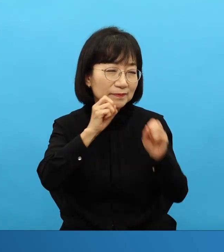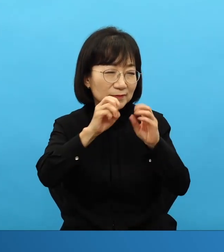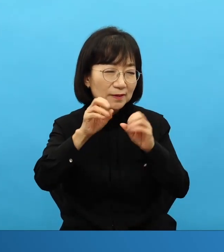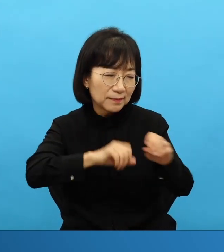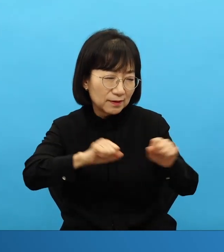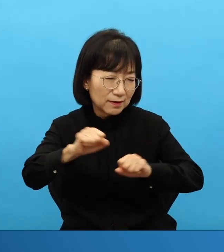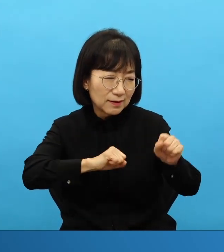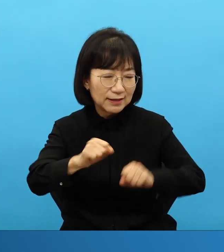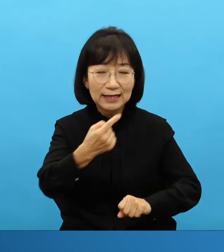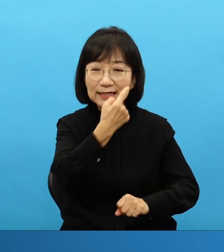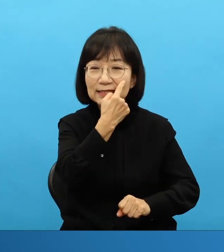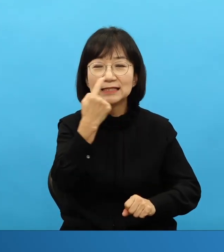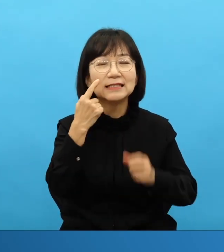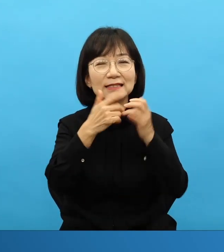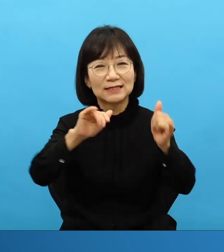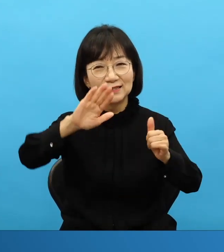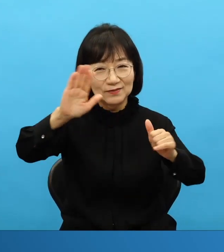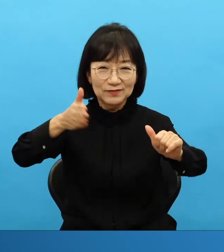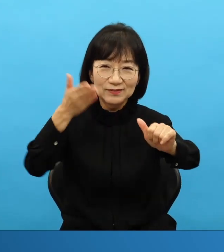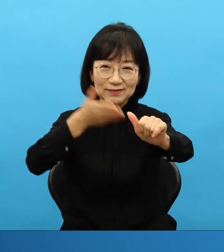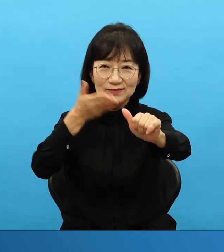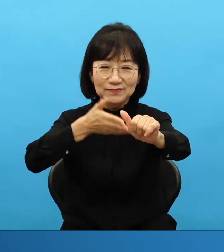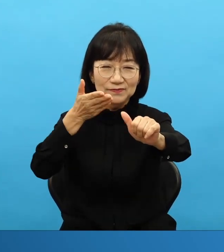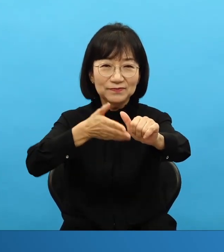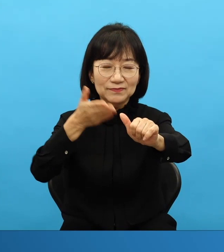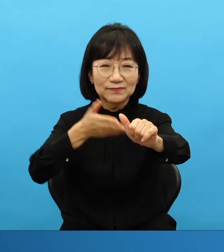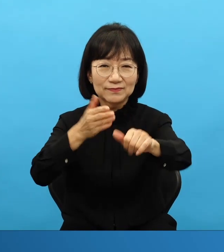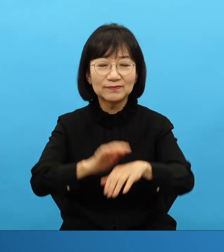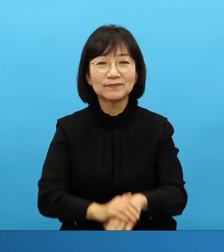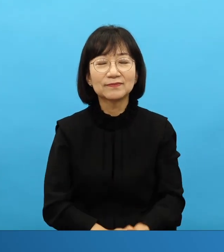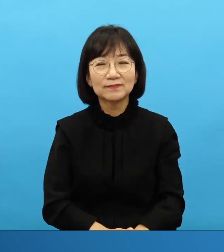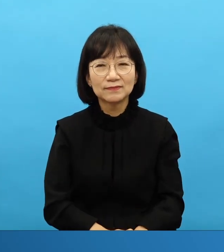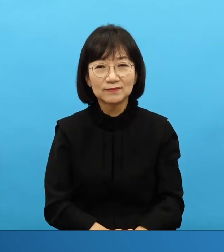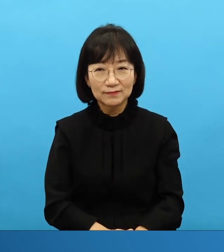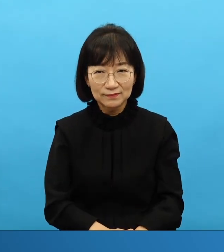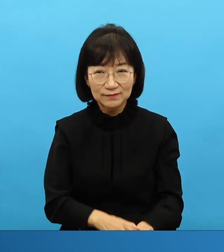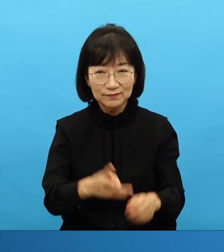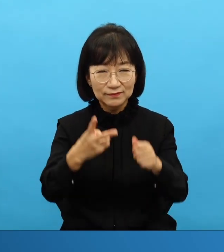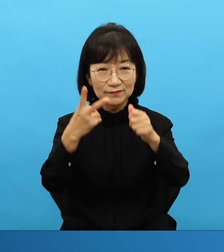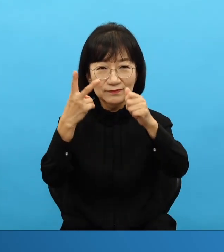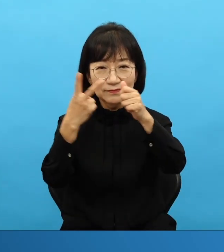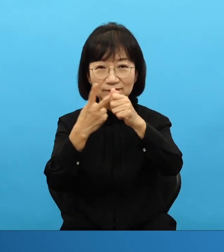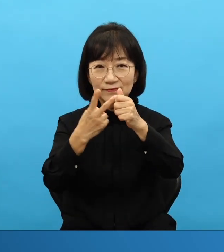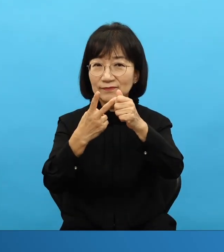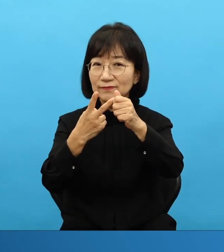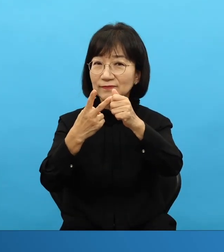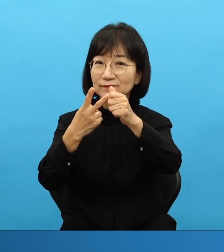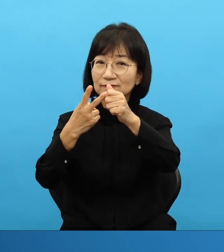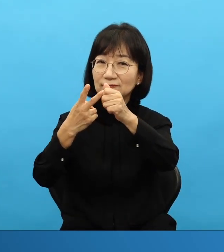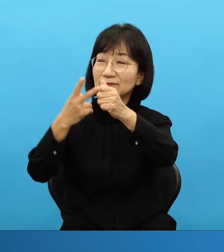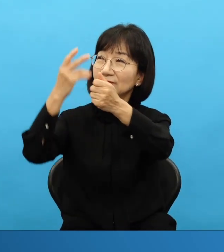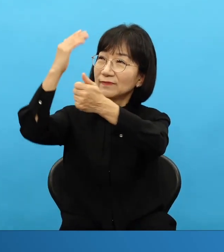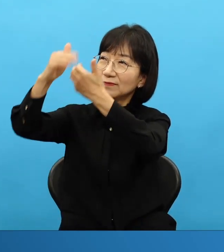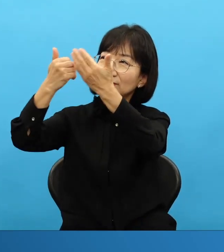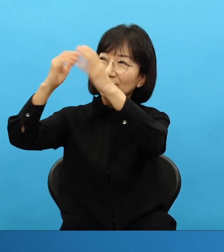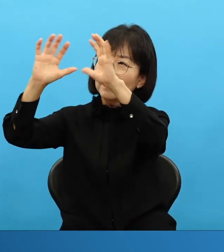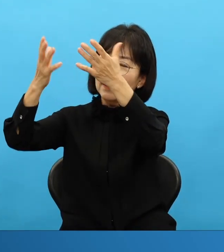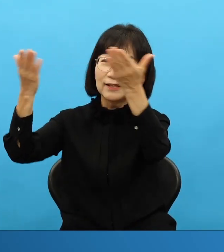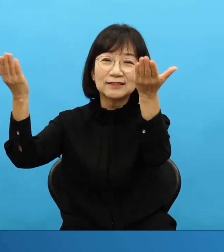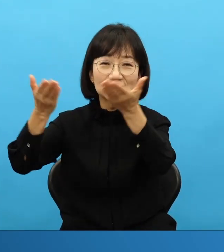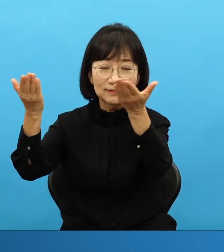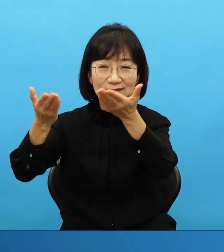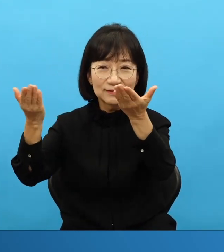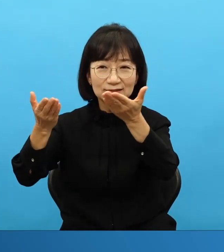福音运动的证人， 하나님의 나라의 일입니다. 是神国的事。 하나님의 어떤 나라의 일을 하십니까?